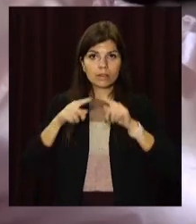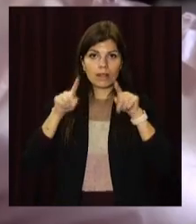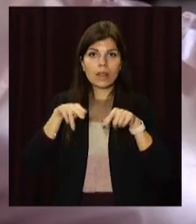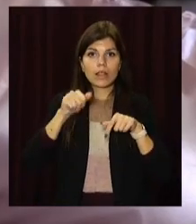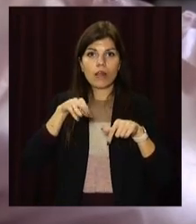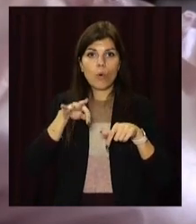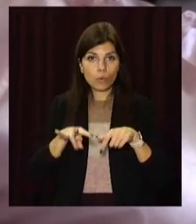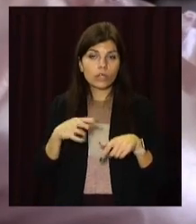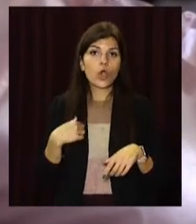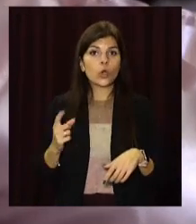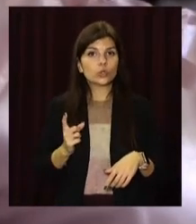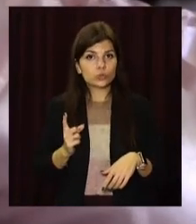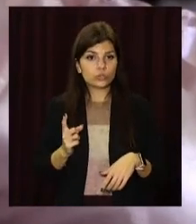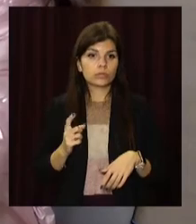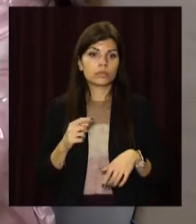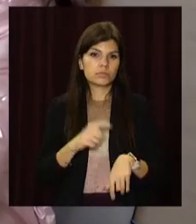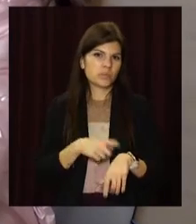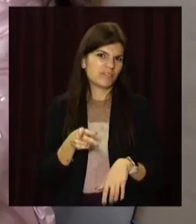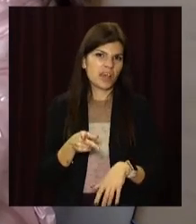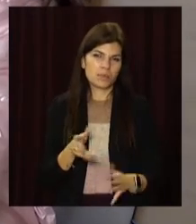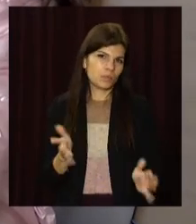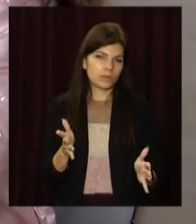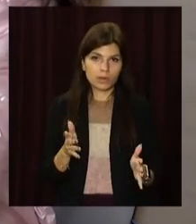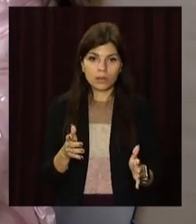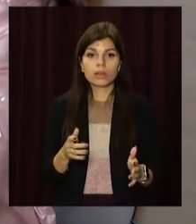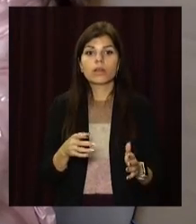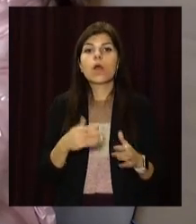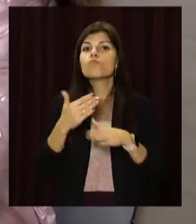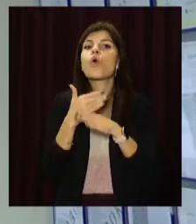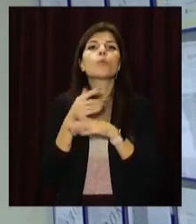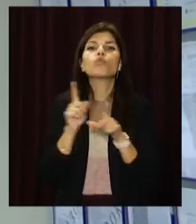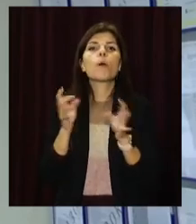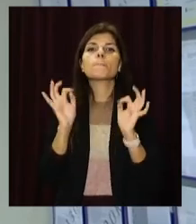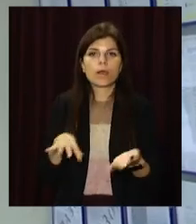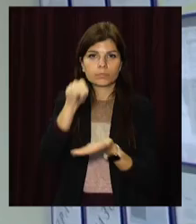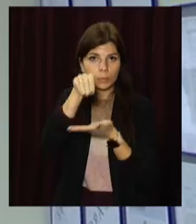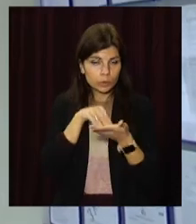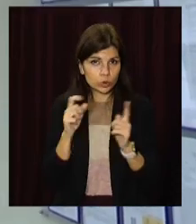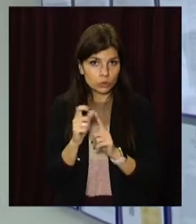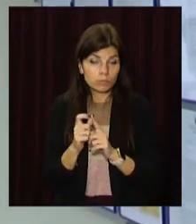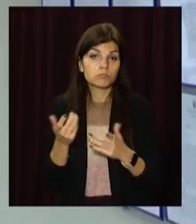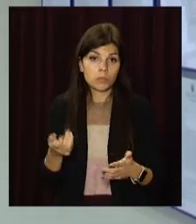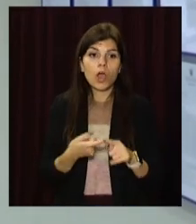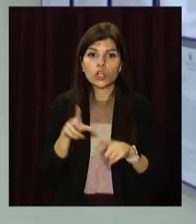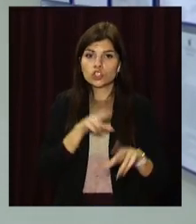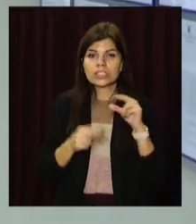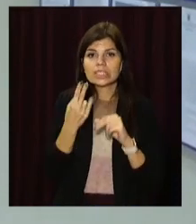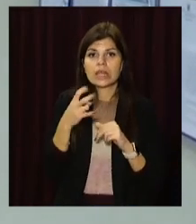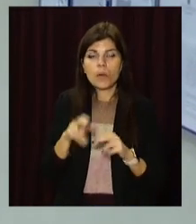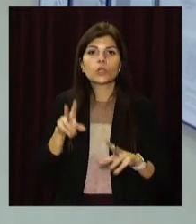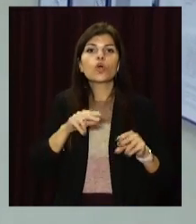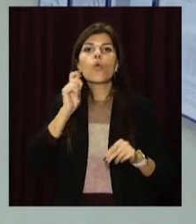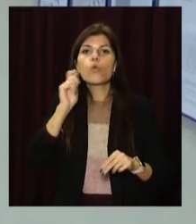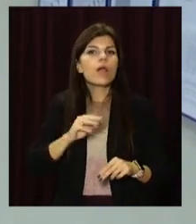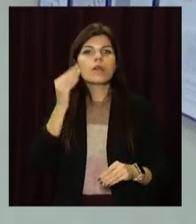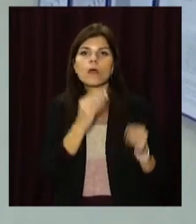талончик, я очікувала хвилини дві, допомогли написати. Все, що треба. ЦНАП Кам'янського вважається одним з кращих в Україні.